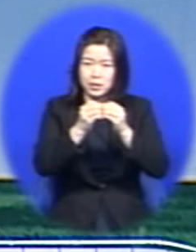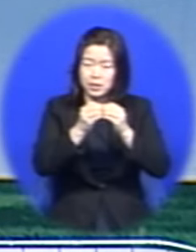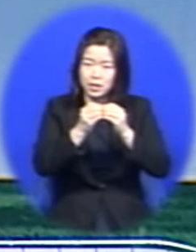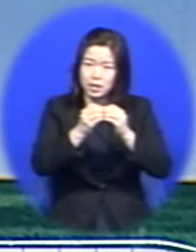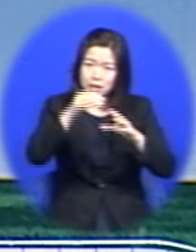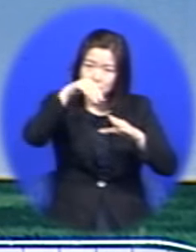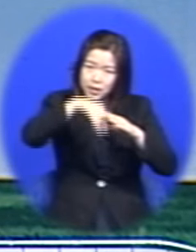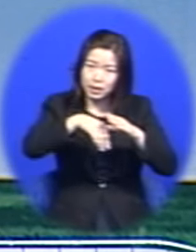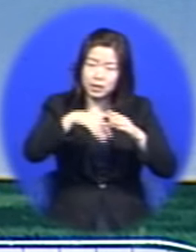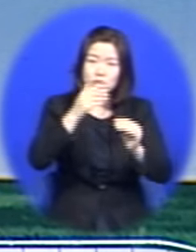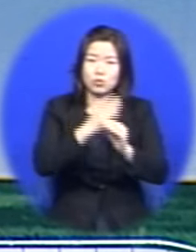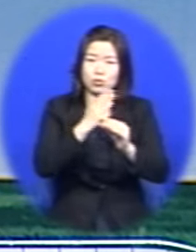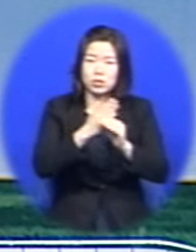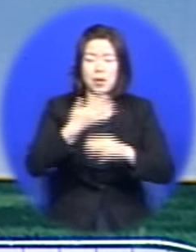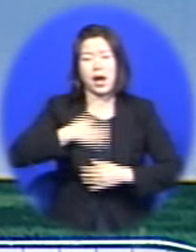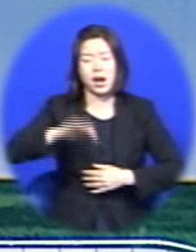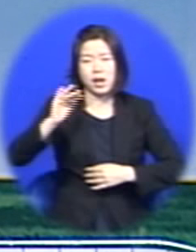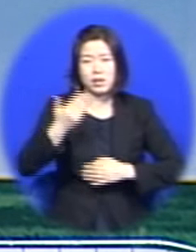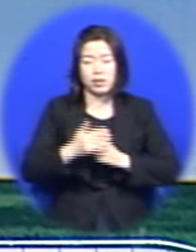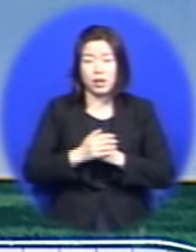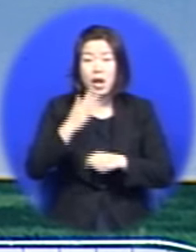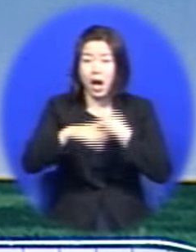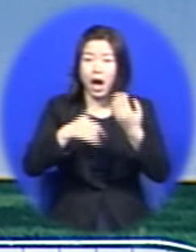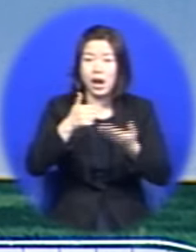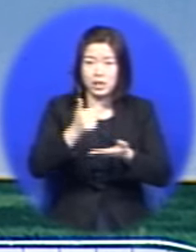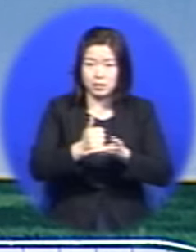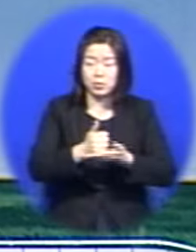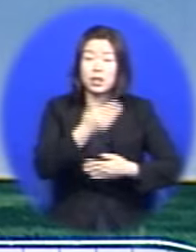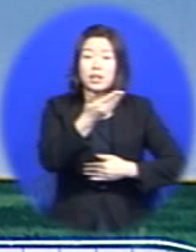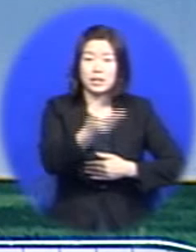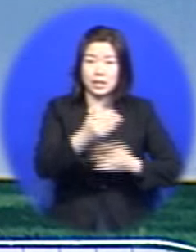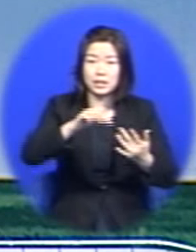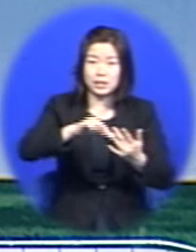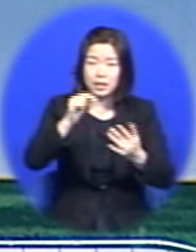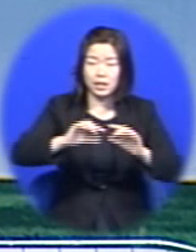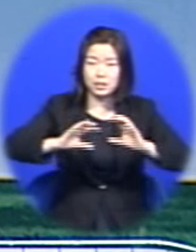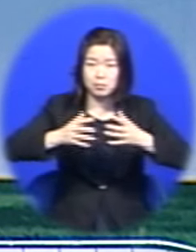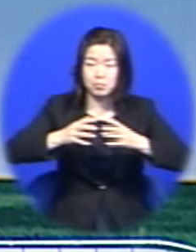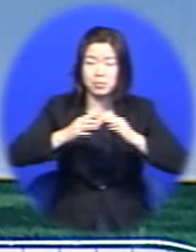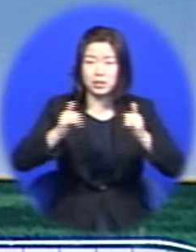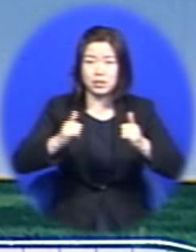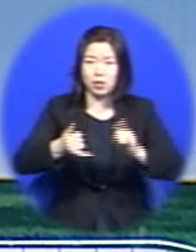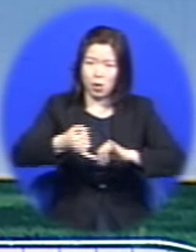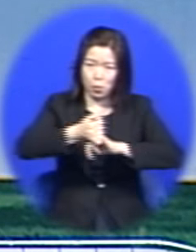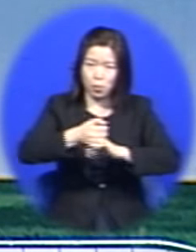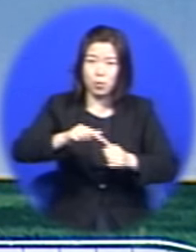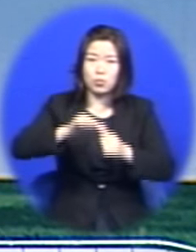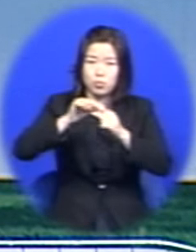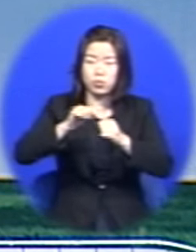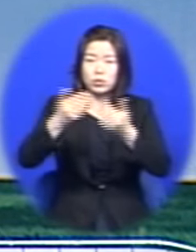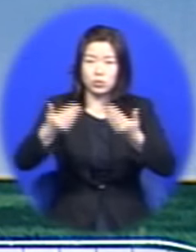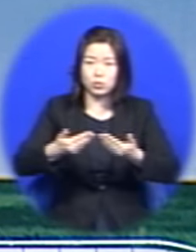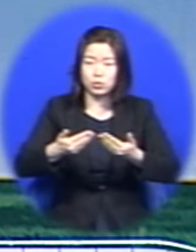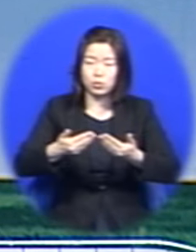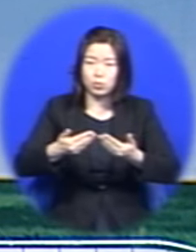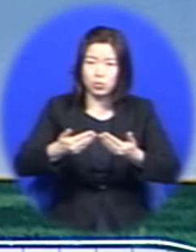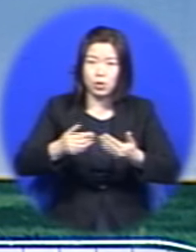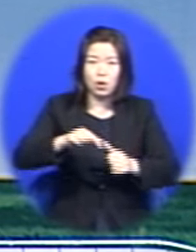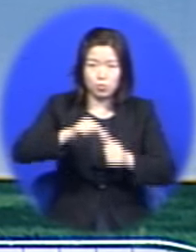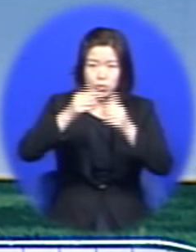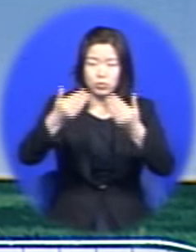핵심을 아셔야 합니다. 그것은 하나님은 당신의 택하신 백성을 반드시 구원하시고